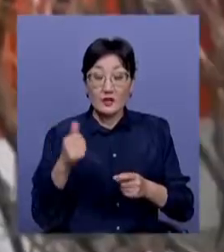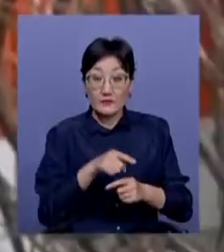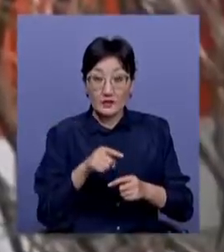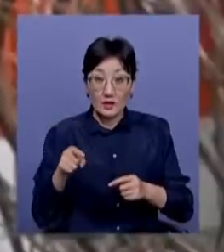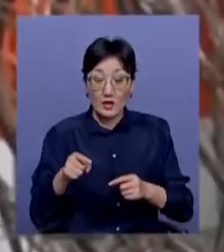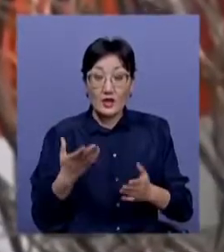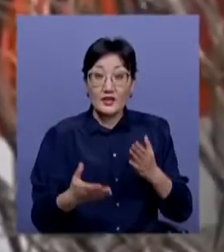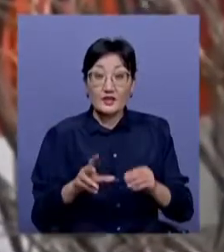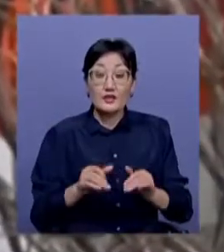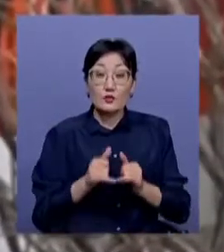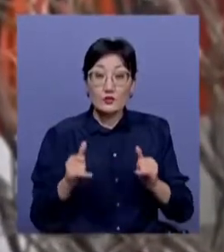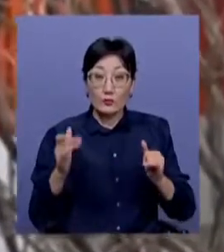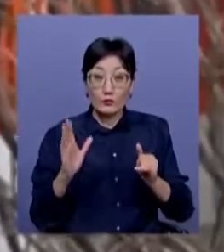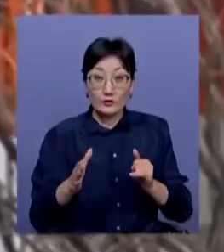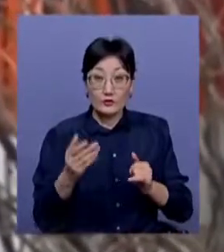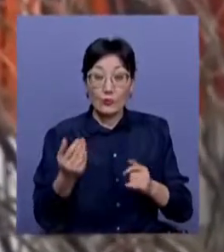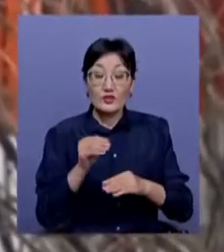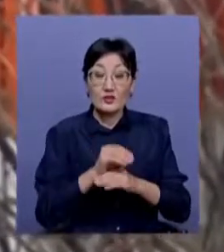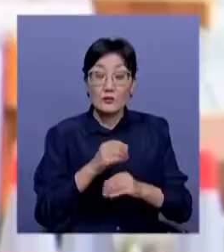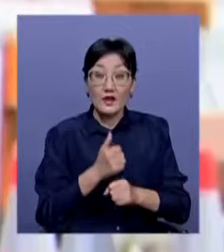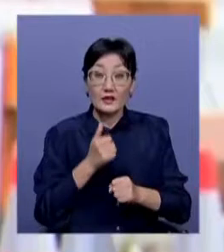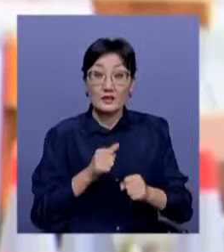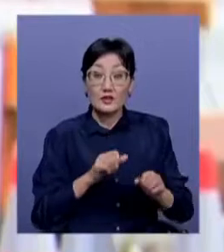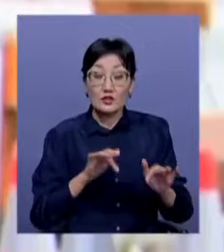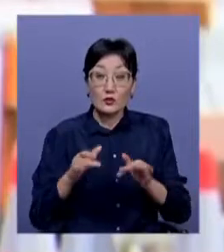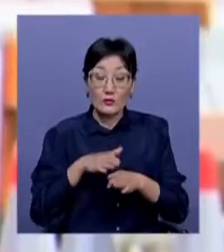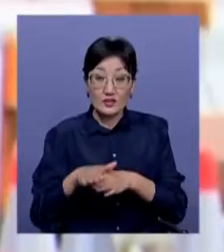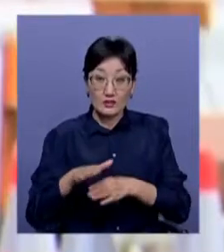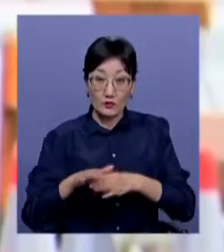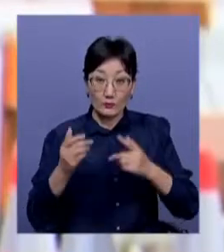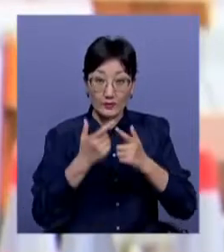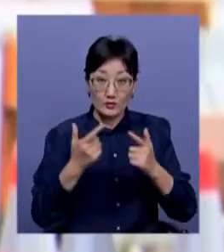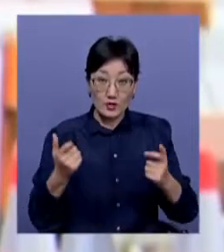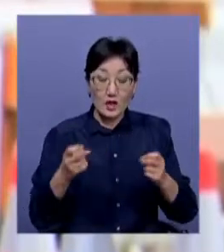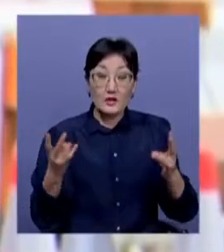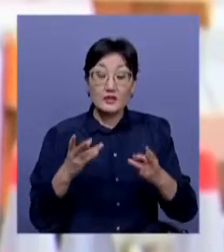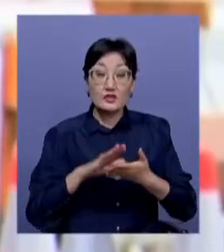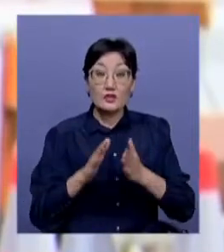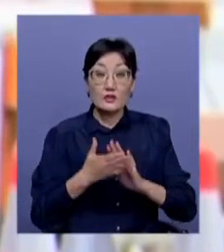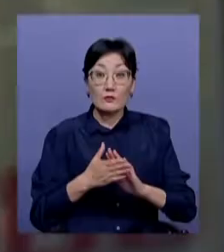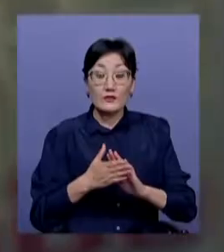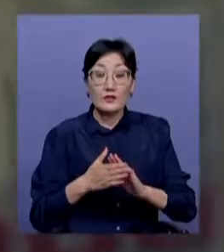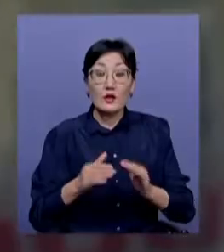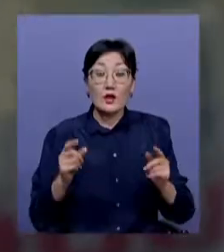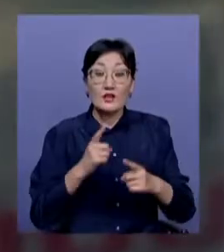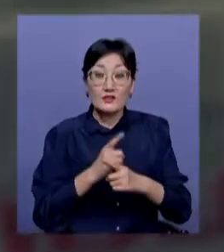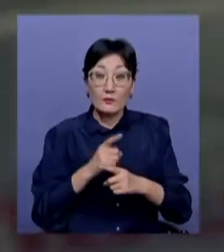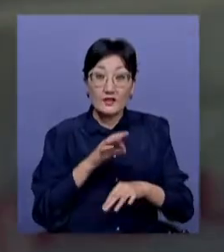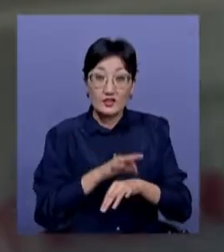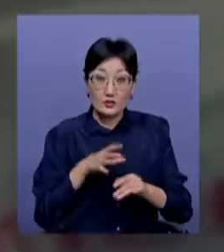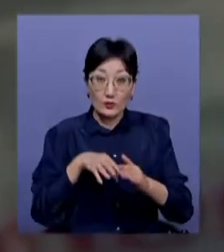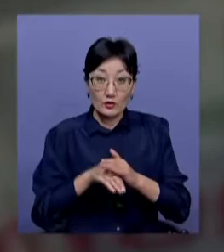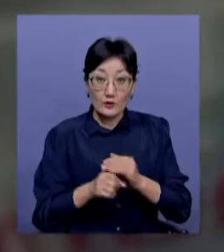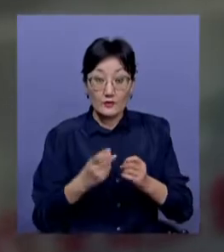ішінде айтарлықтай өсетін болса, онда қосымша қатаң шаралардың жүзеге асатынын жеткізді. Қажет жағдайда коменданттық сағат енгізуді және